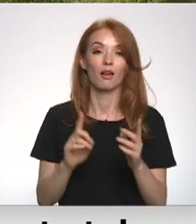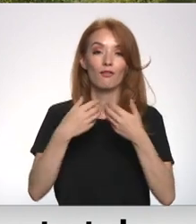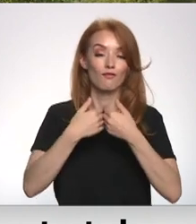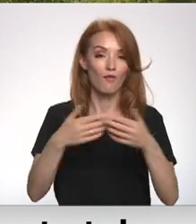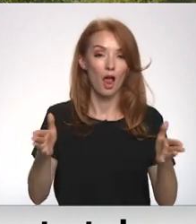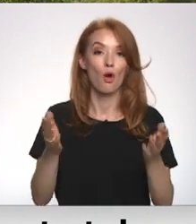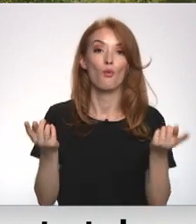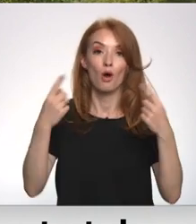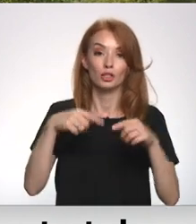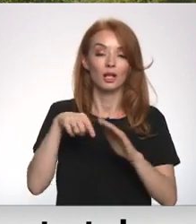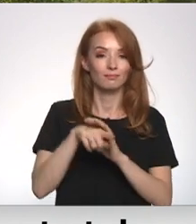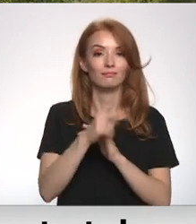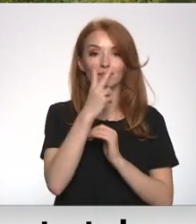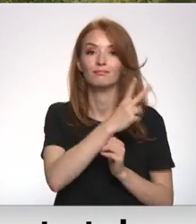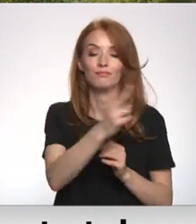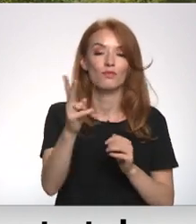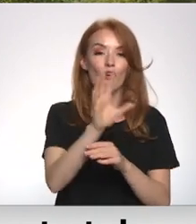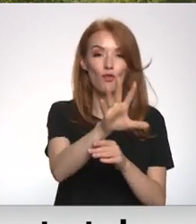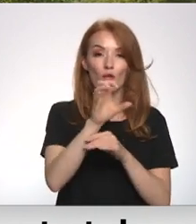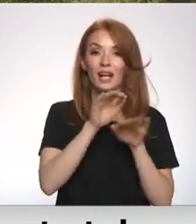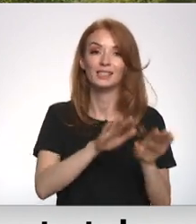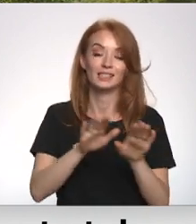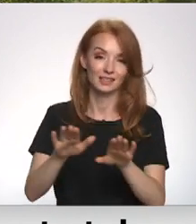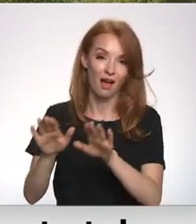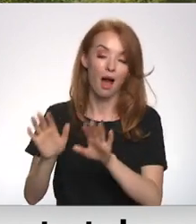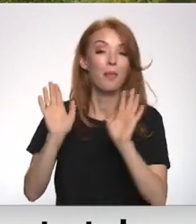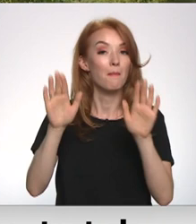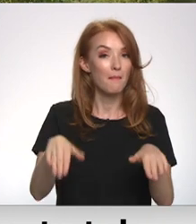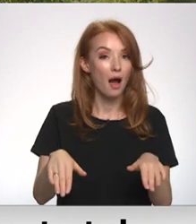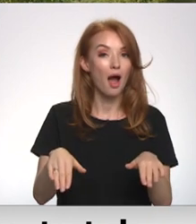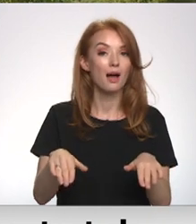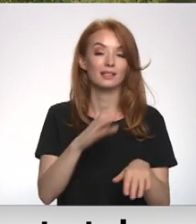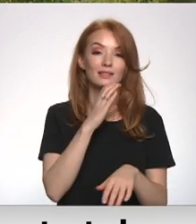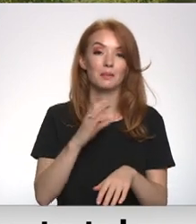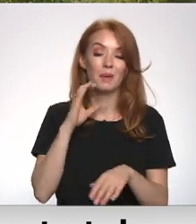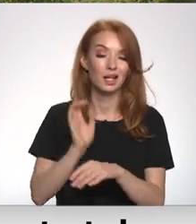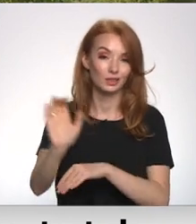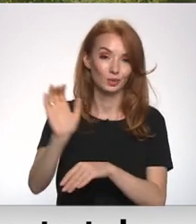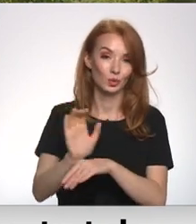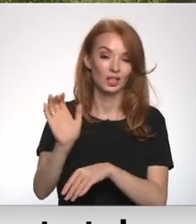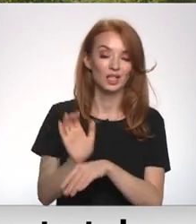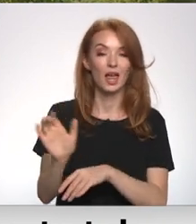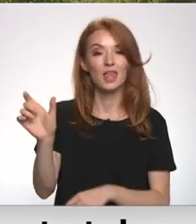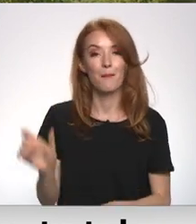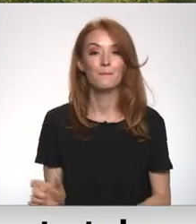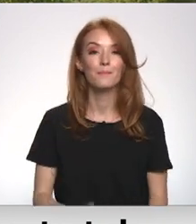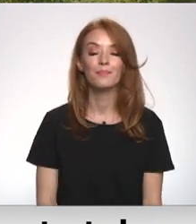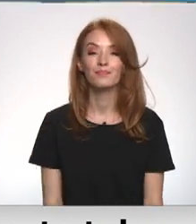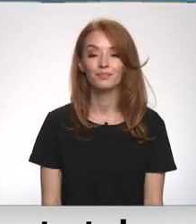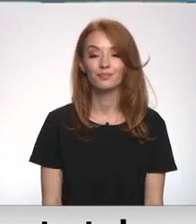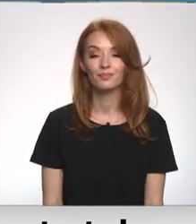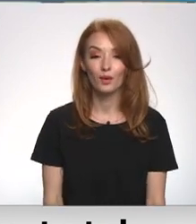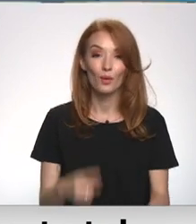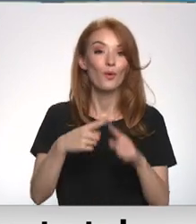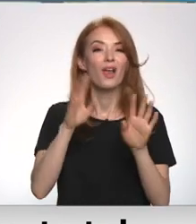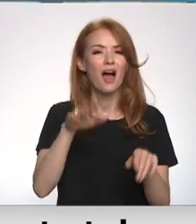un arī šobrīd iekšā ir apskatāma fotogrāfija izstāde, piemēram, par uz Sibīri izsūtītajiem. Jā, Ģirta, un fonā